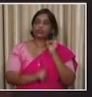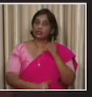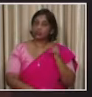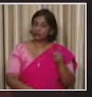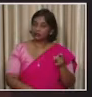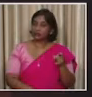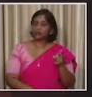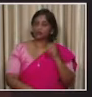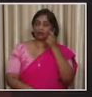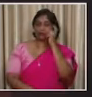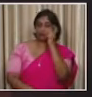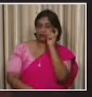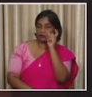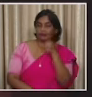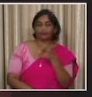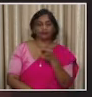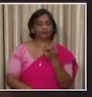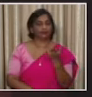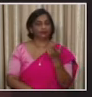ජනාධිපතිවරයාගේ නිරීක්ෂණ